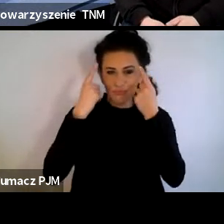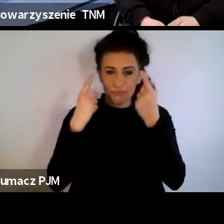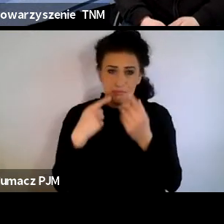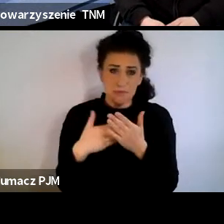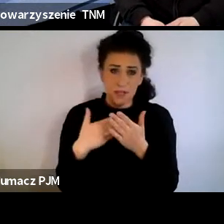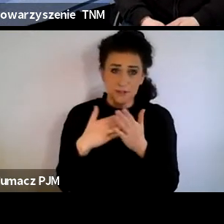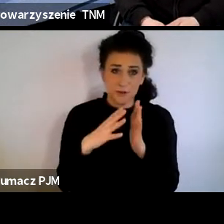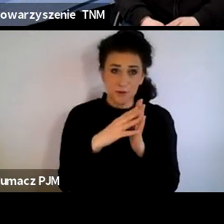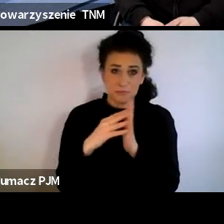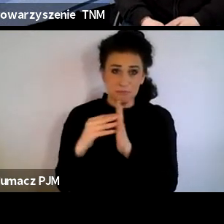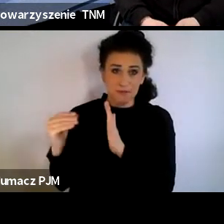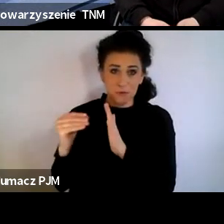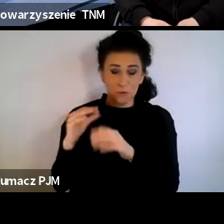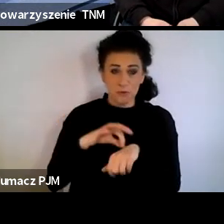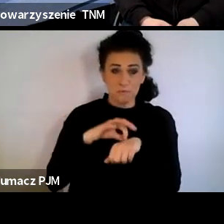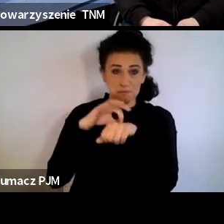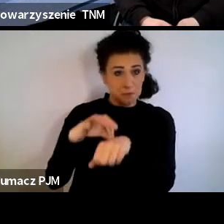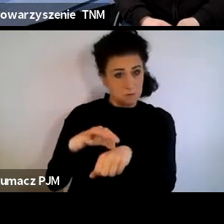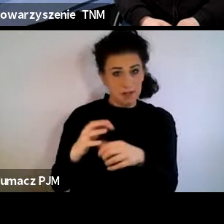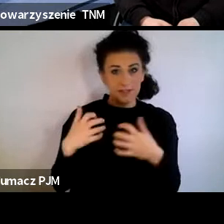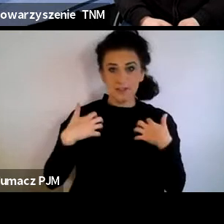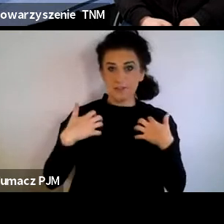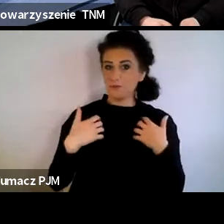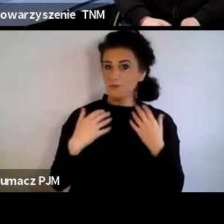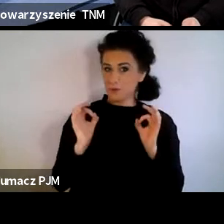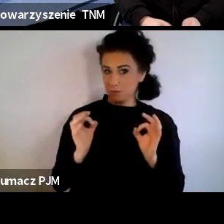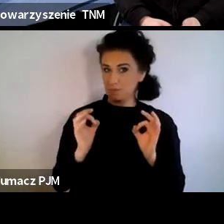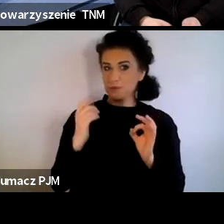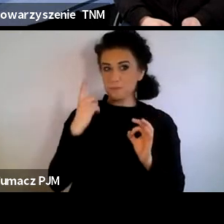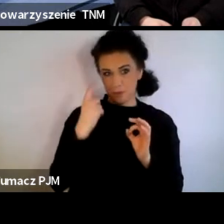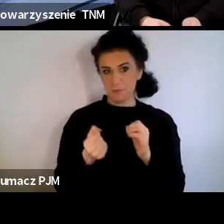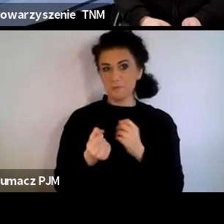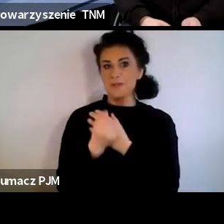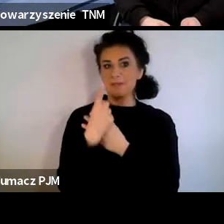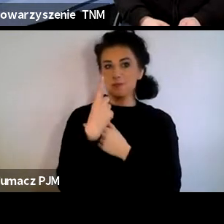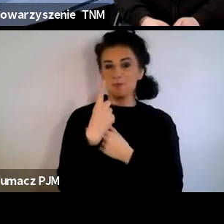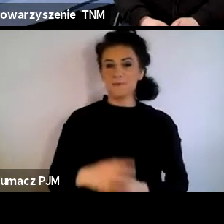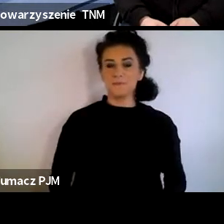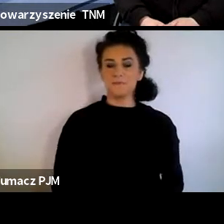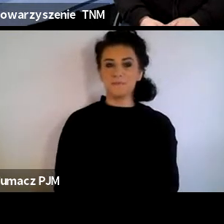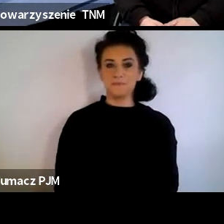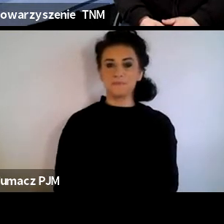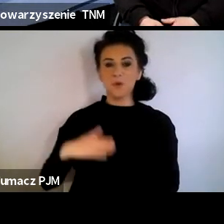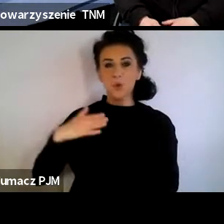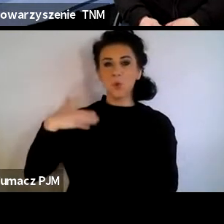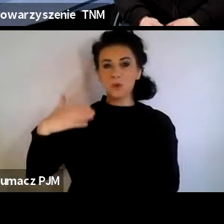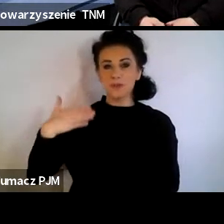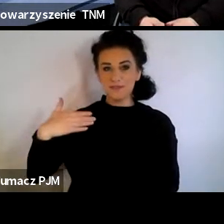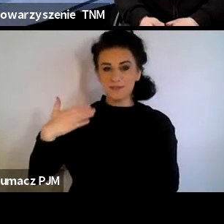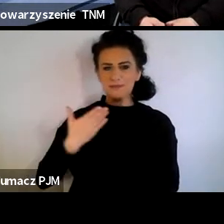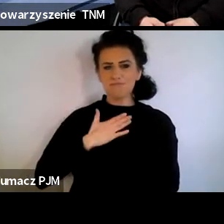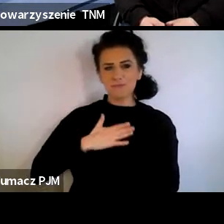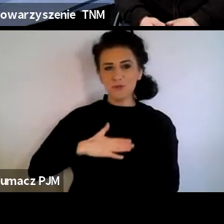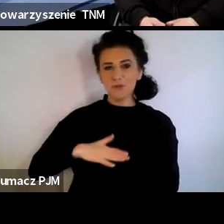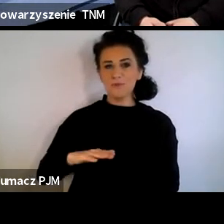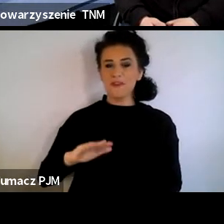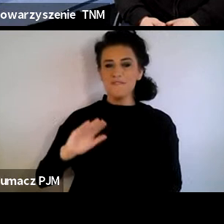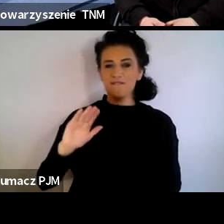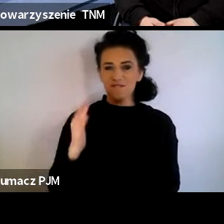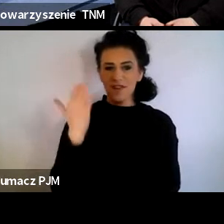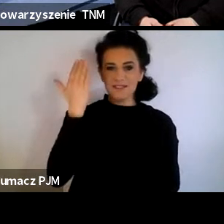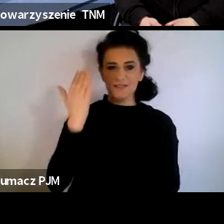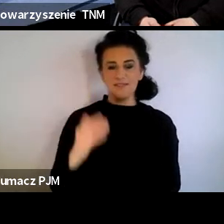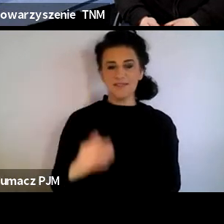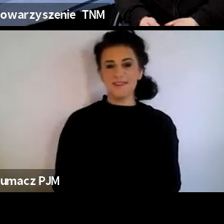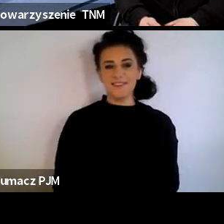nie wprowadzić? Ja myślę, że Uniwersytet na tyle lubi wyzwania, że jest to do zrobienia. Mam pytanie,